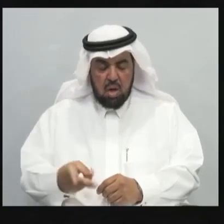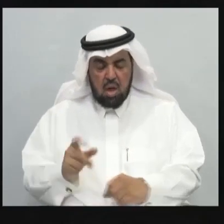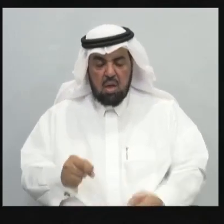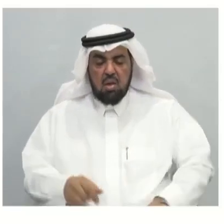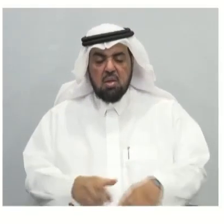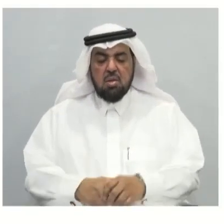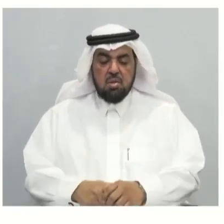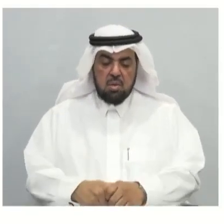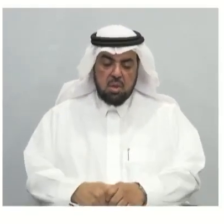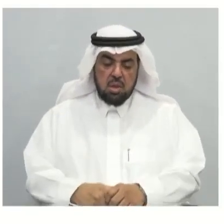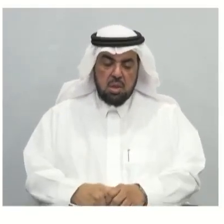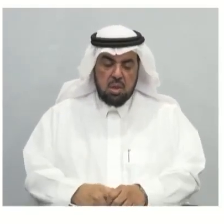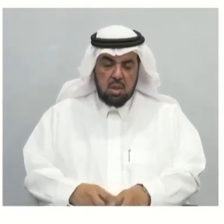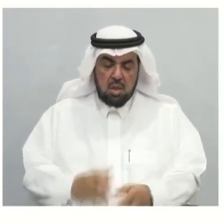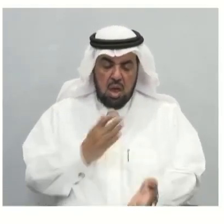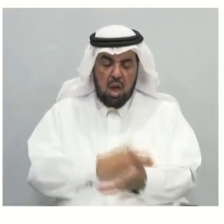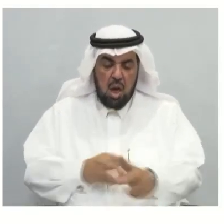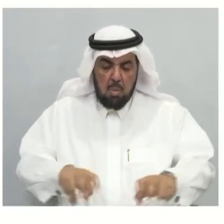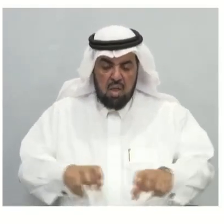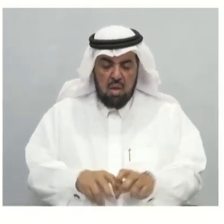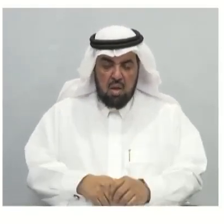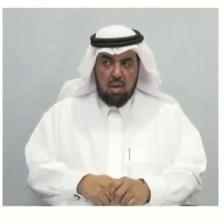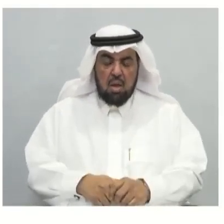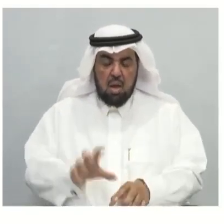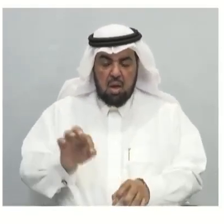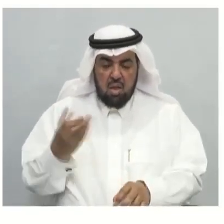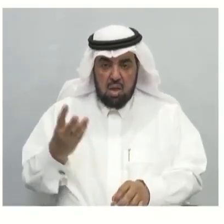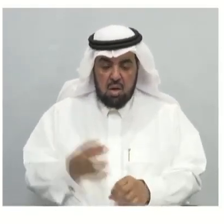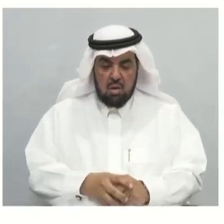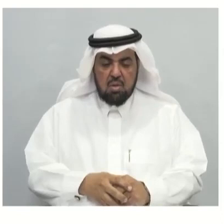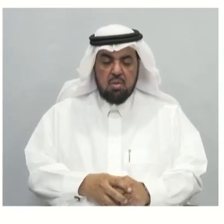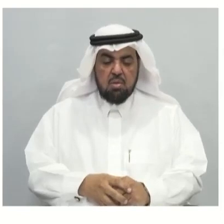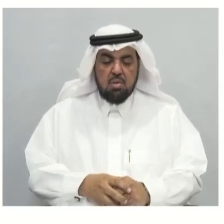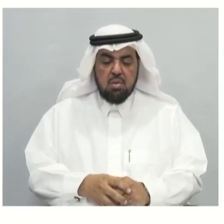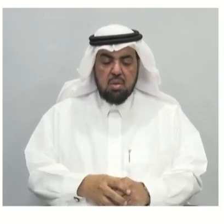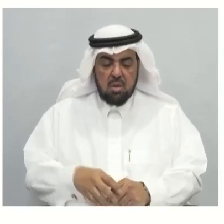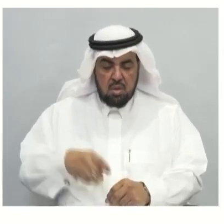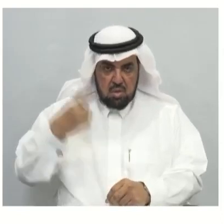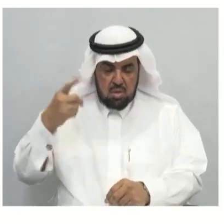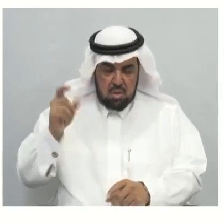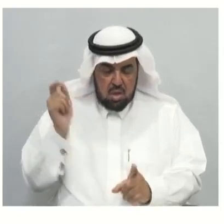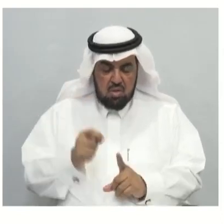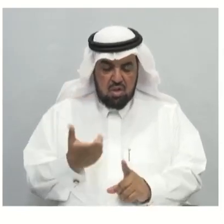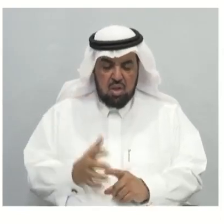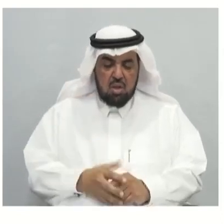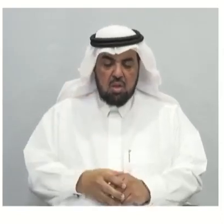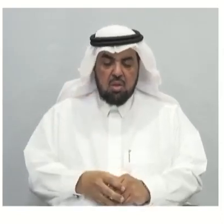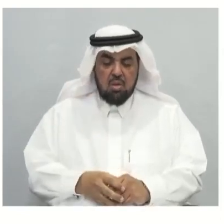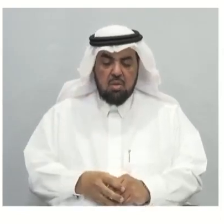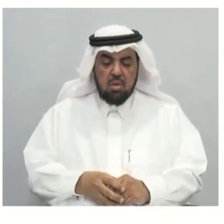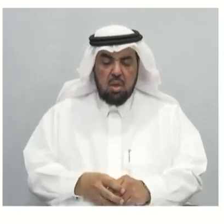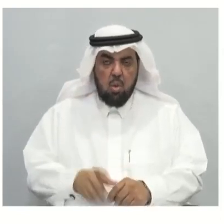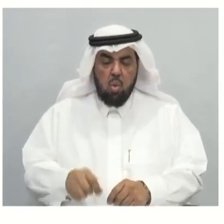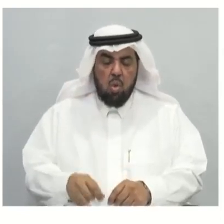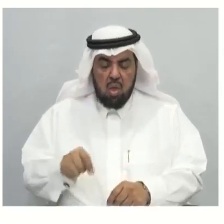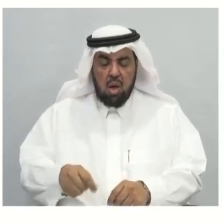هذه البيانات التقارير البحثيه اي يارات الثلاثه هل هو عندما نفكر في تحقيق هدف جديد ام وضع